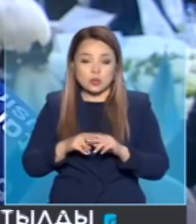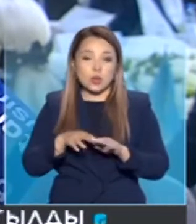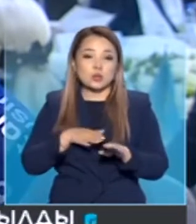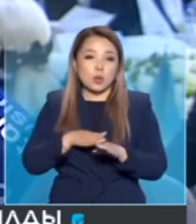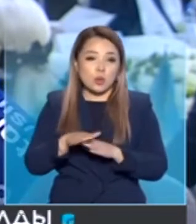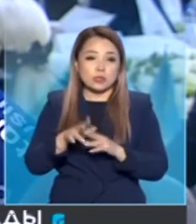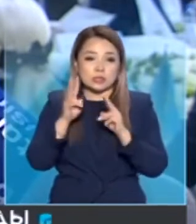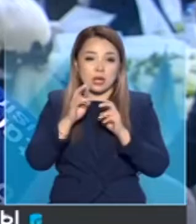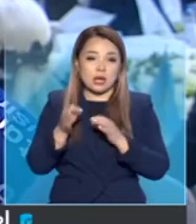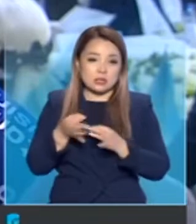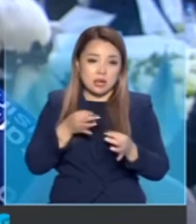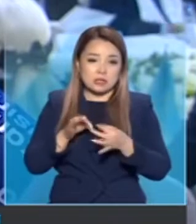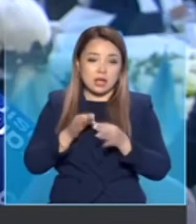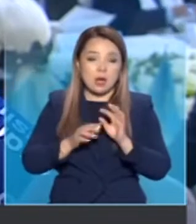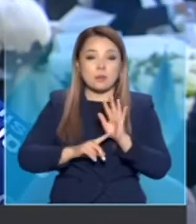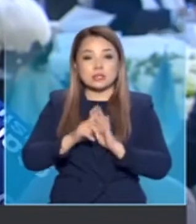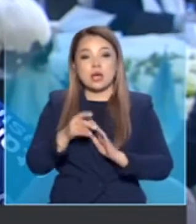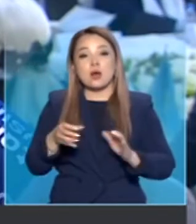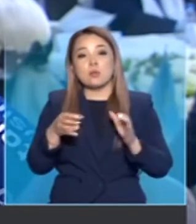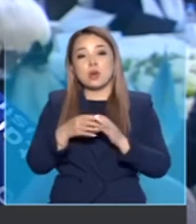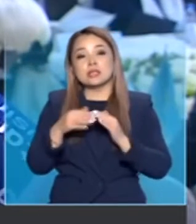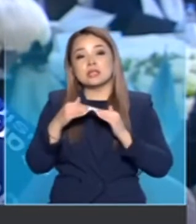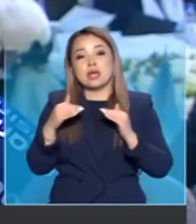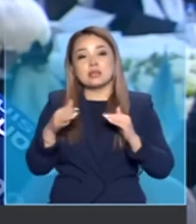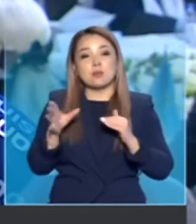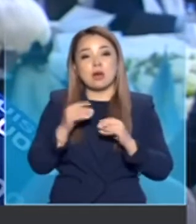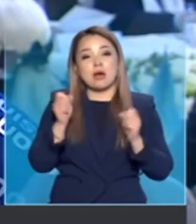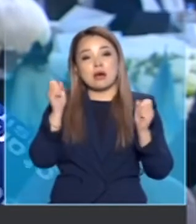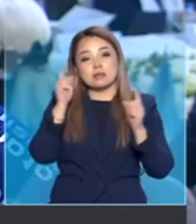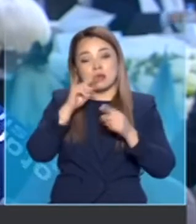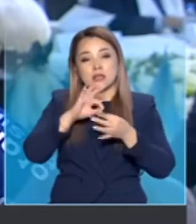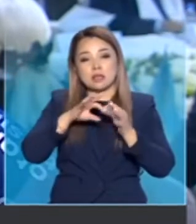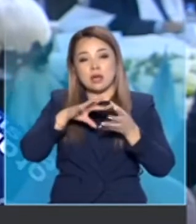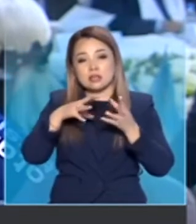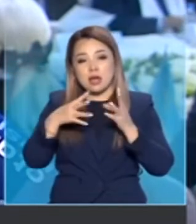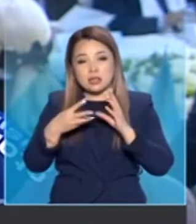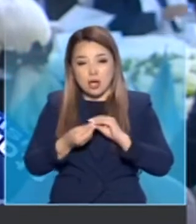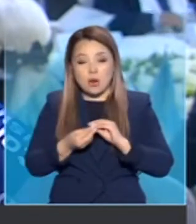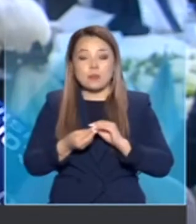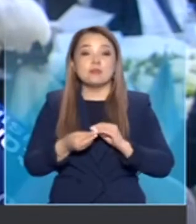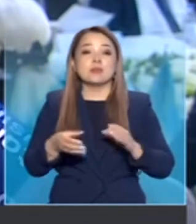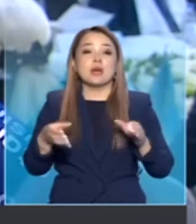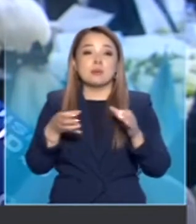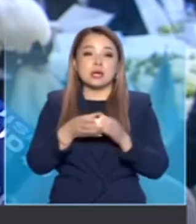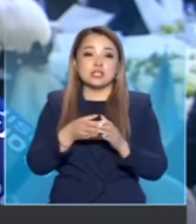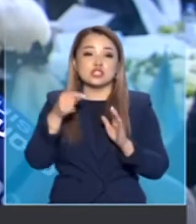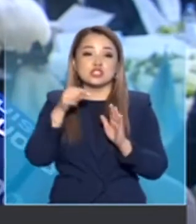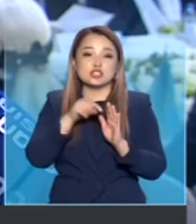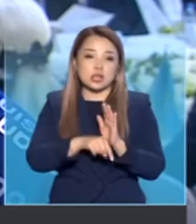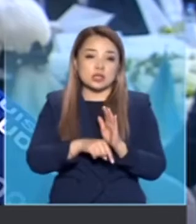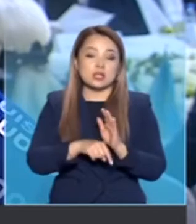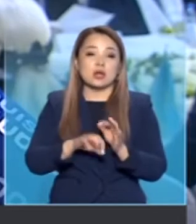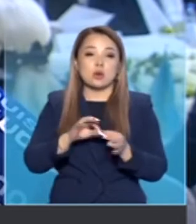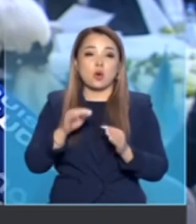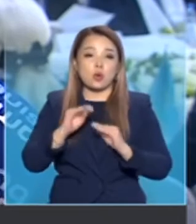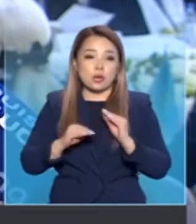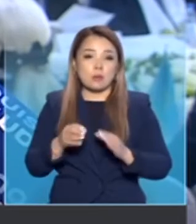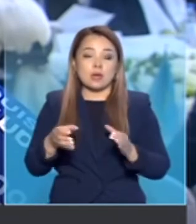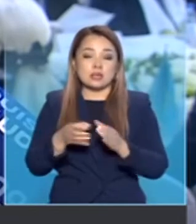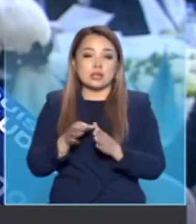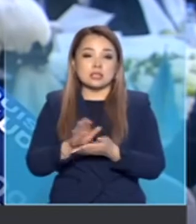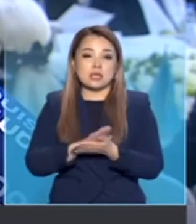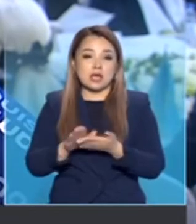толық талдап, бастауыш партия ұйымдарының деңгейінде барлығын анализ жасай отырып, соны біз партиямыздың ішкі құрамын